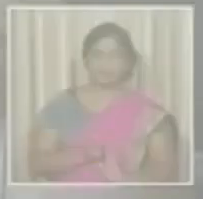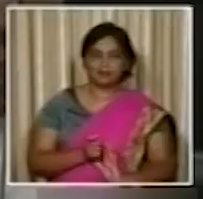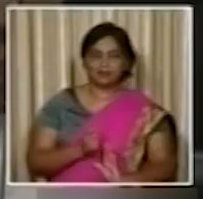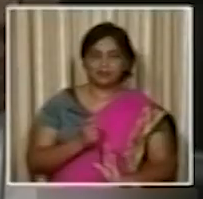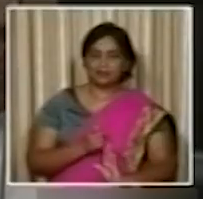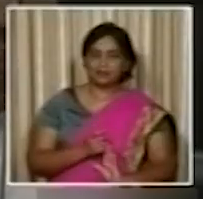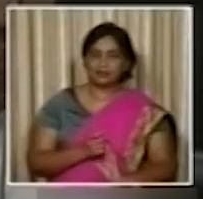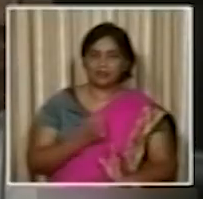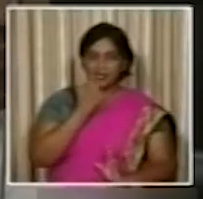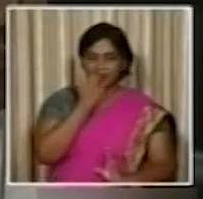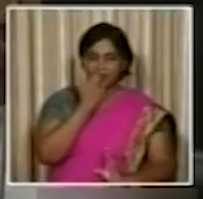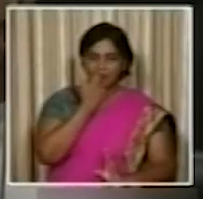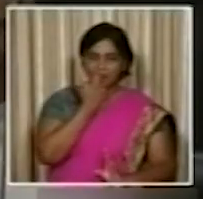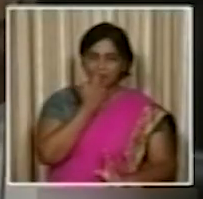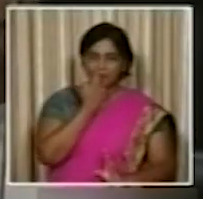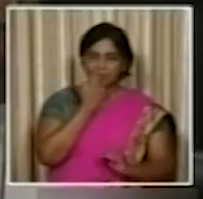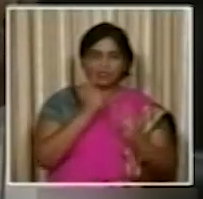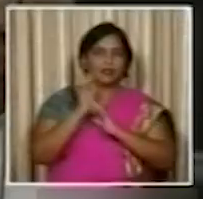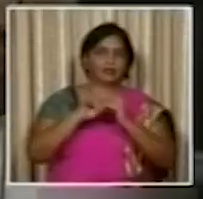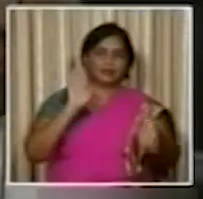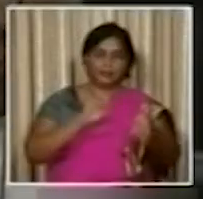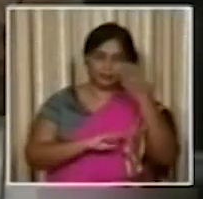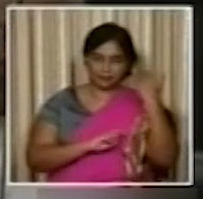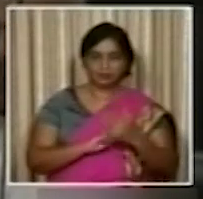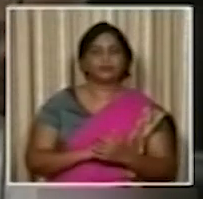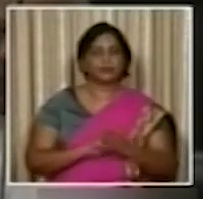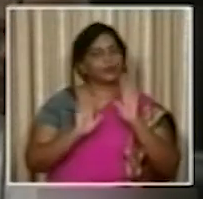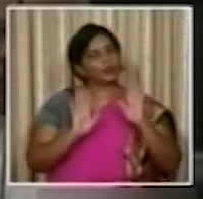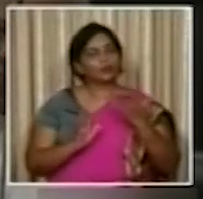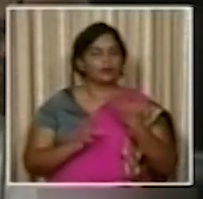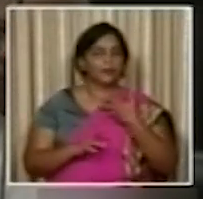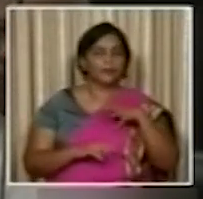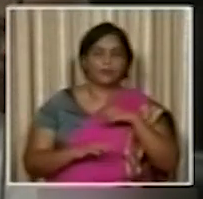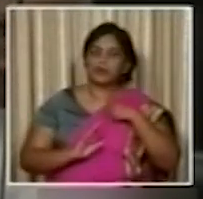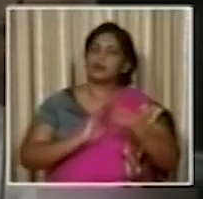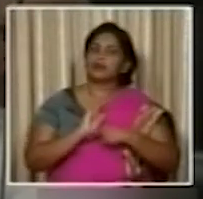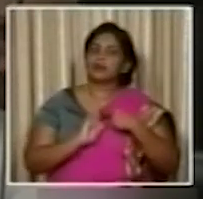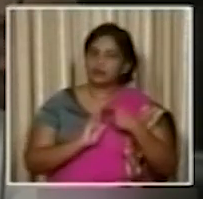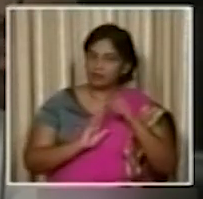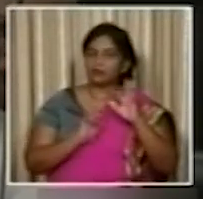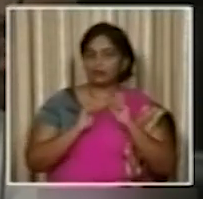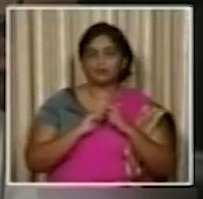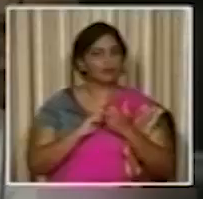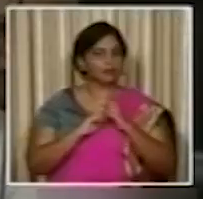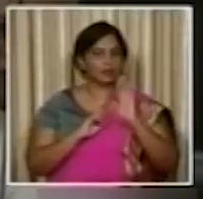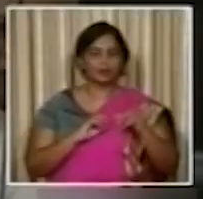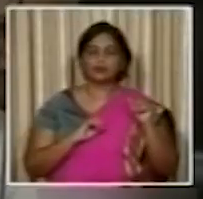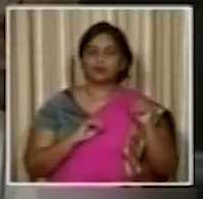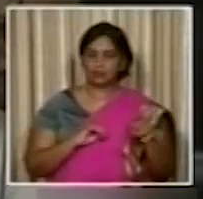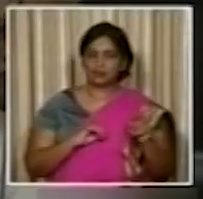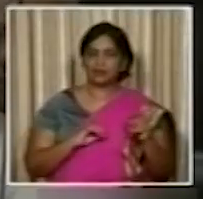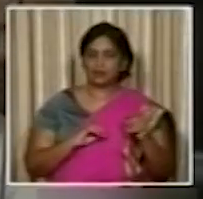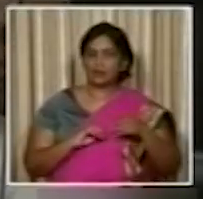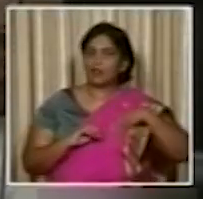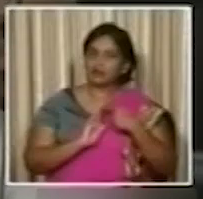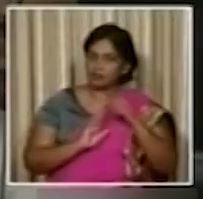காலம் இருப்பீர்கள் என்பதே இங்கிருக்கும் கேள்வியாகும். சம்பிக ரணவாக் அங்கிருந்து சென்று விட்டார். இது முழு நாட்டிற்கும் தாக்கம் செலுத்தும் விடயம் என்பதை ஏற்றுக்கொள்கின்றோம்.